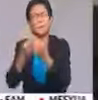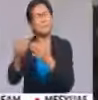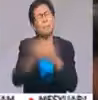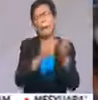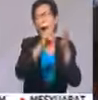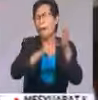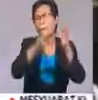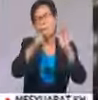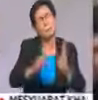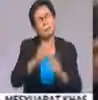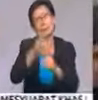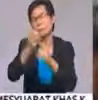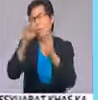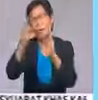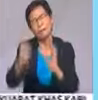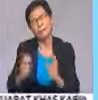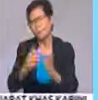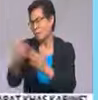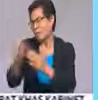etnik dan bangsa.